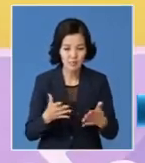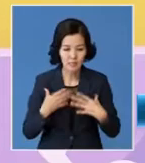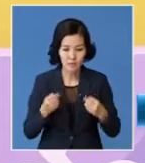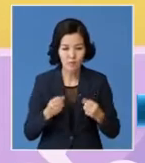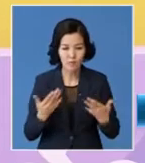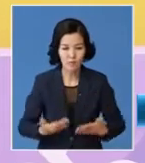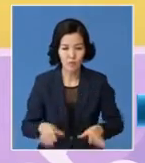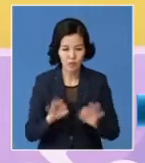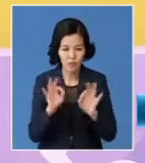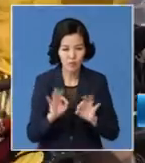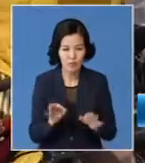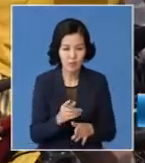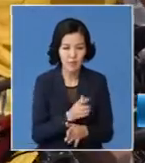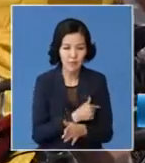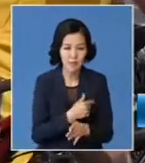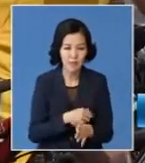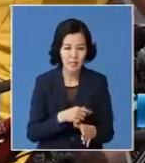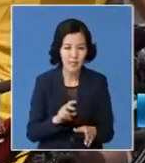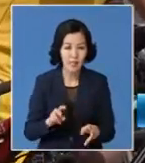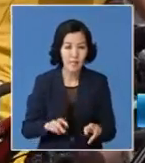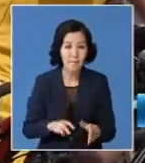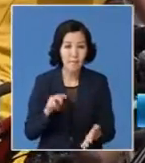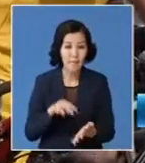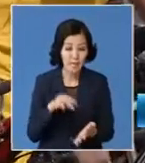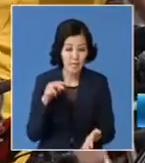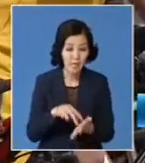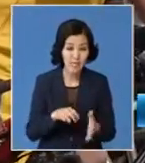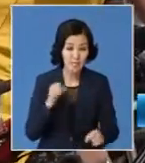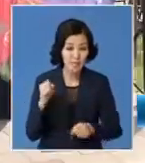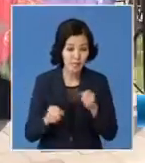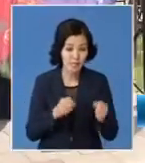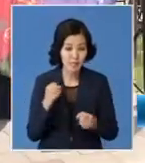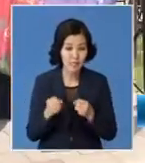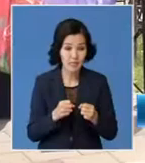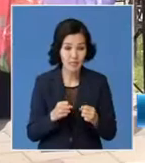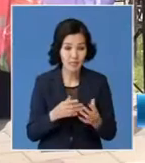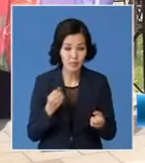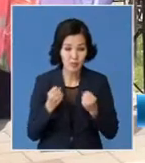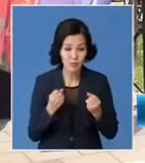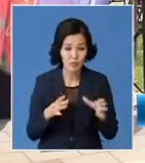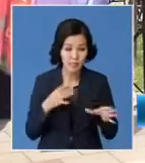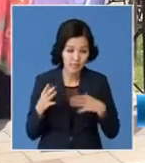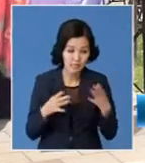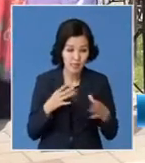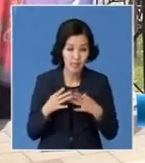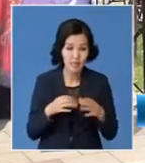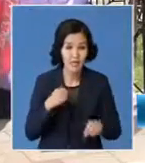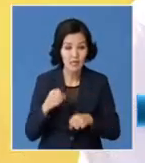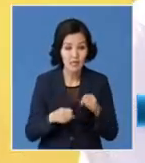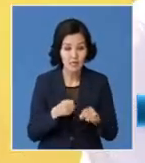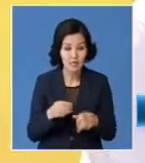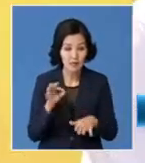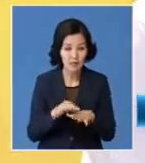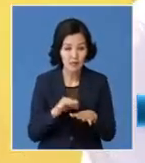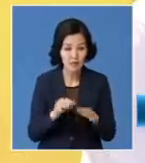участием медики призывают – бегайте, прыгайте, занимайтесь массовыми игровыми видами спорта, катайтесь на велосипедах, и тогда болеть вы